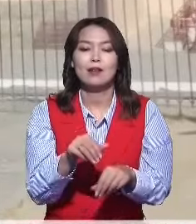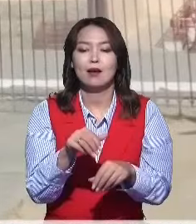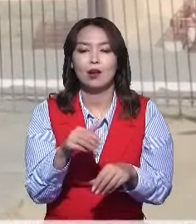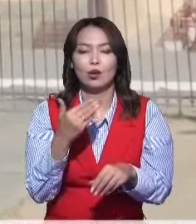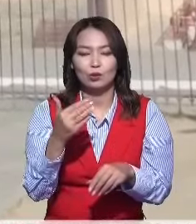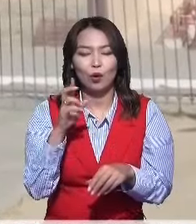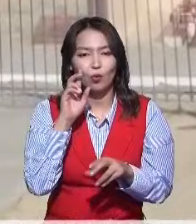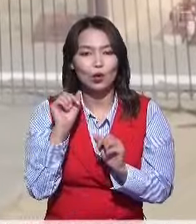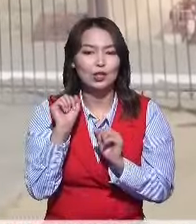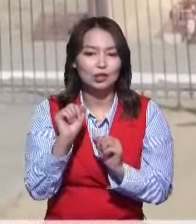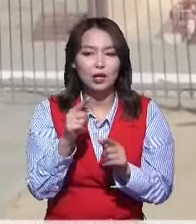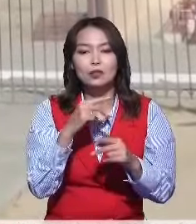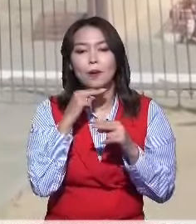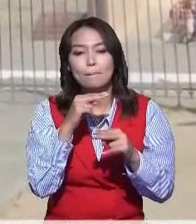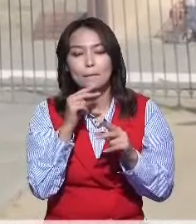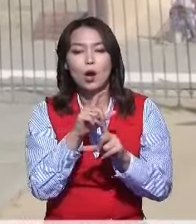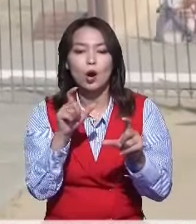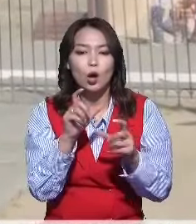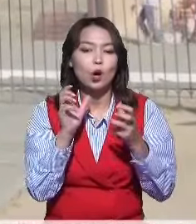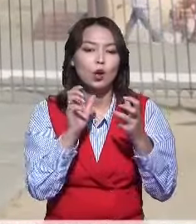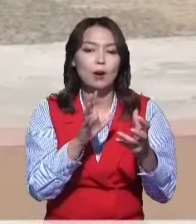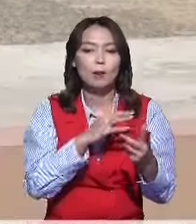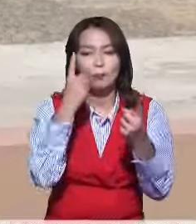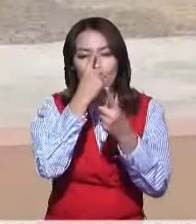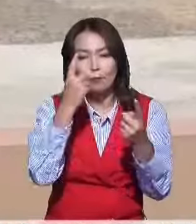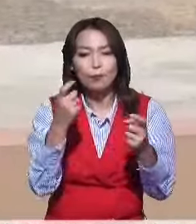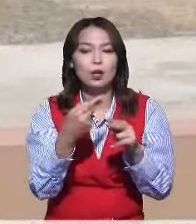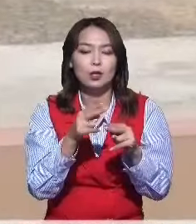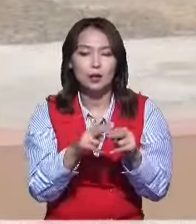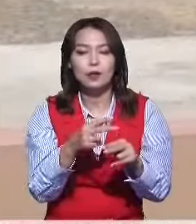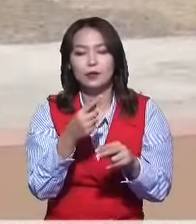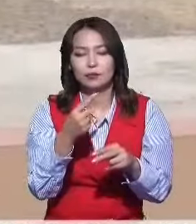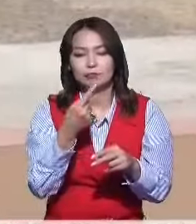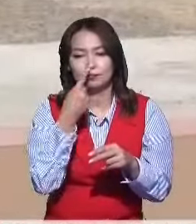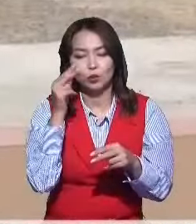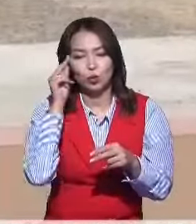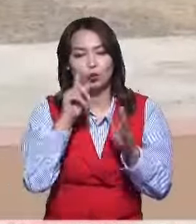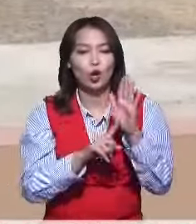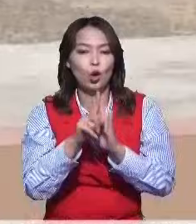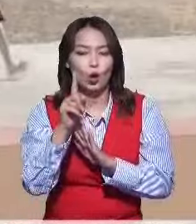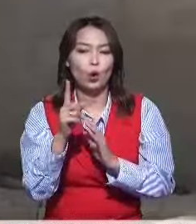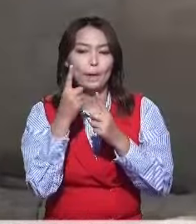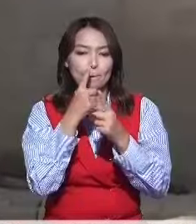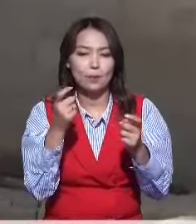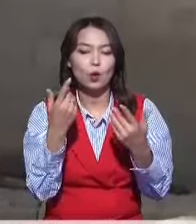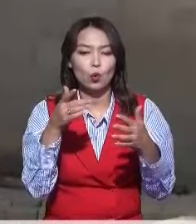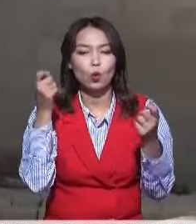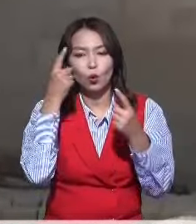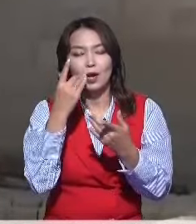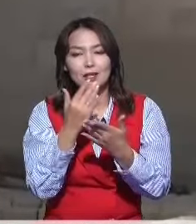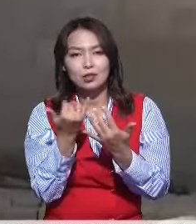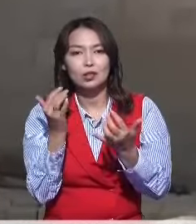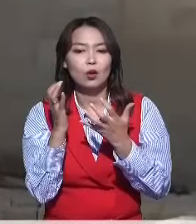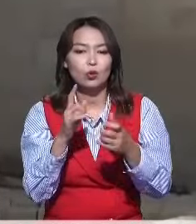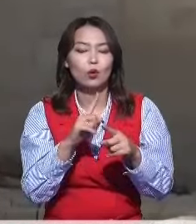госзакупок конкурс на приобретение школьного автобуса был объявлен буквально накануне учебного года. Вроде бы победитель определен. И автобус за